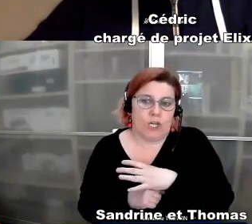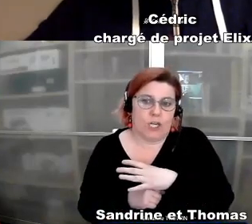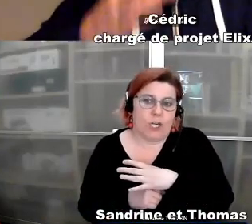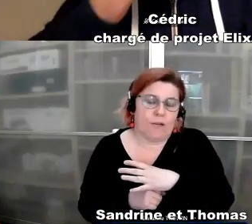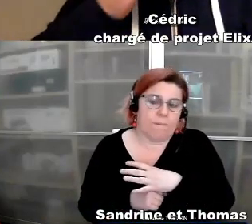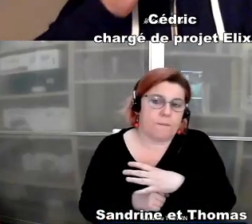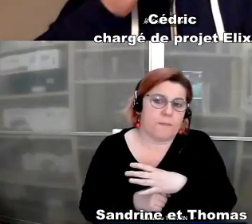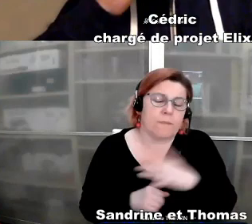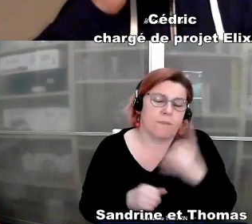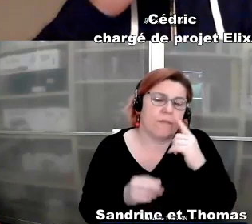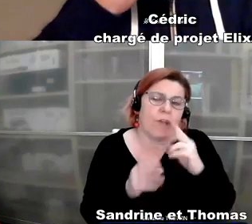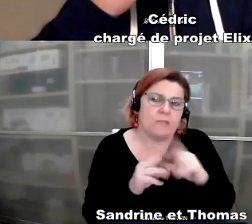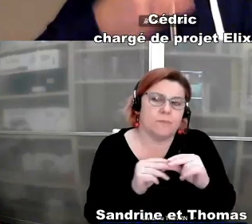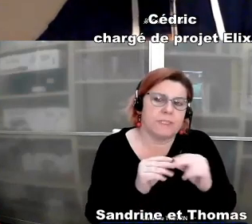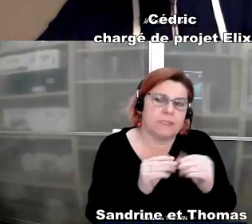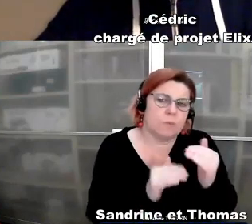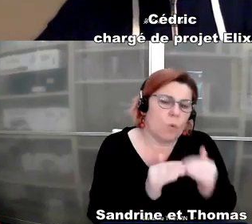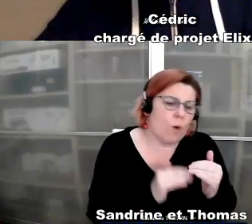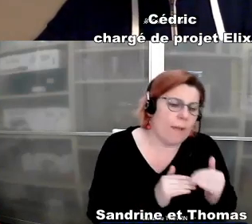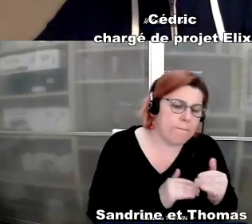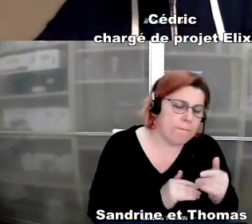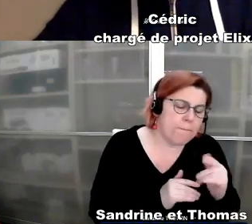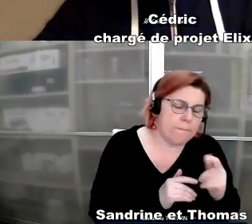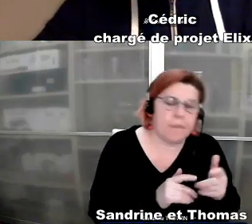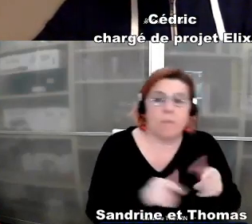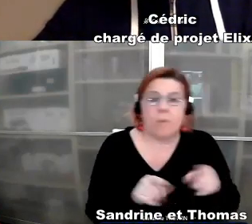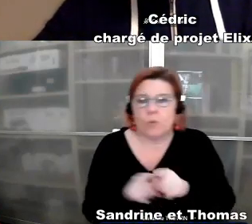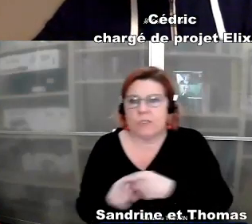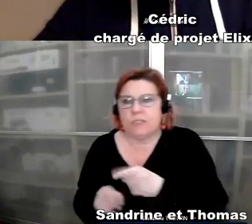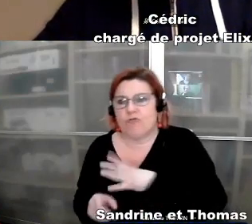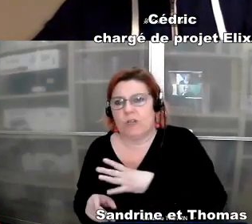je vais expliciter, puis ensuite, on a aussi des produits et des services.